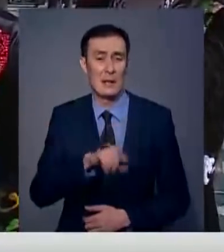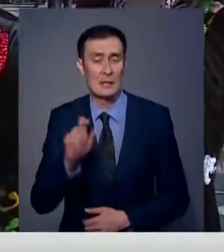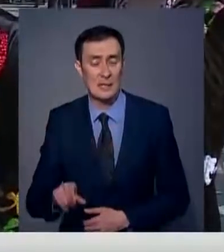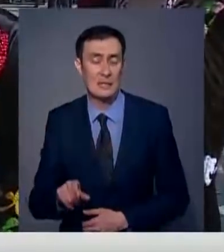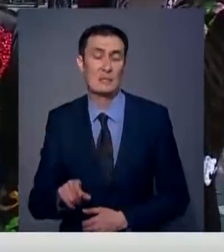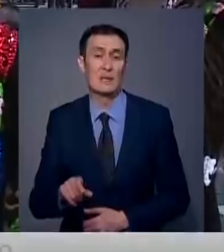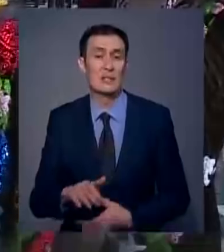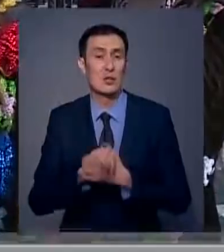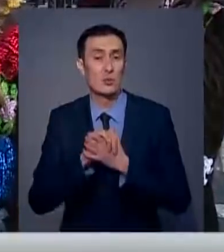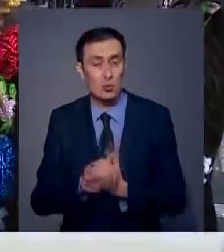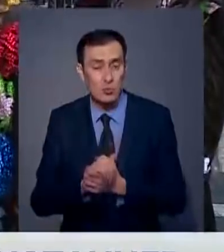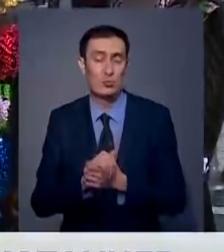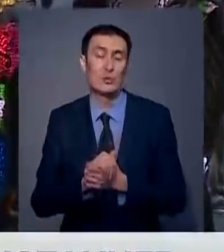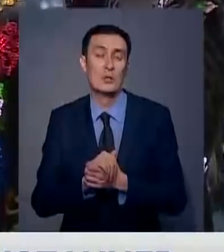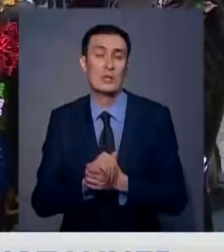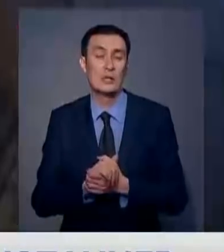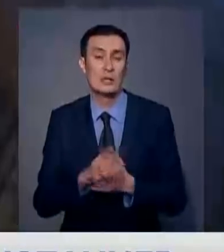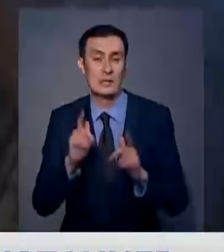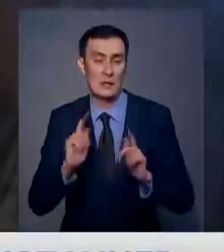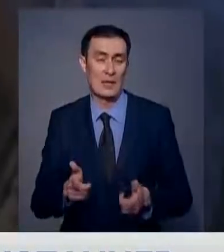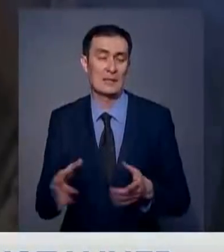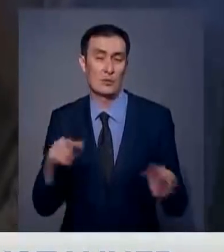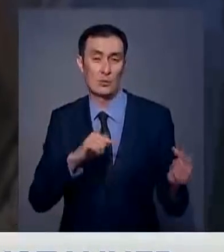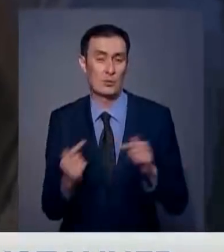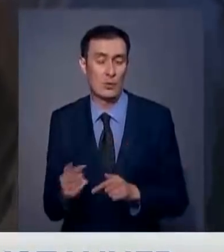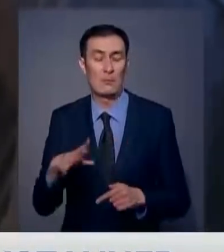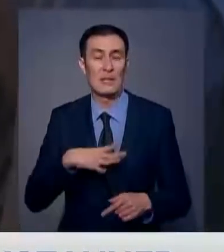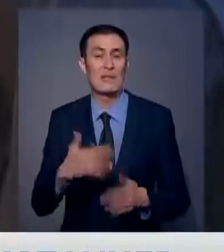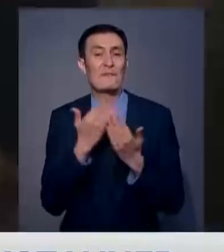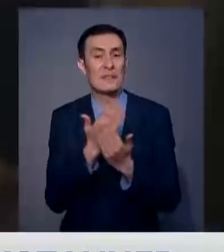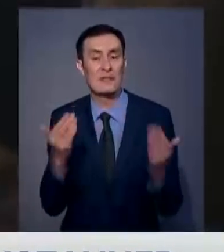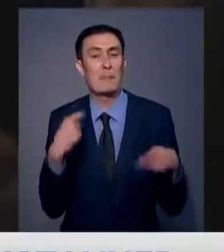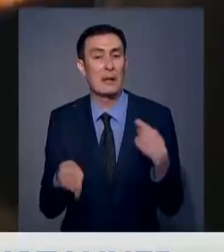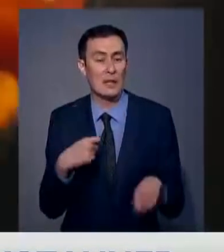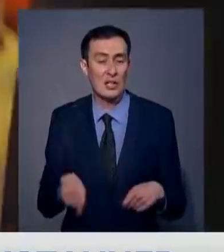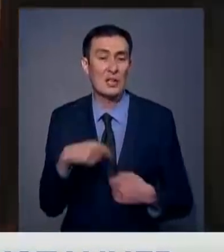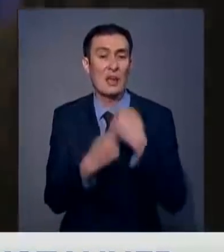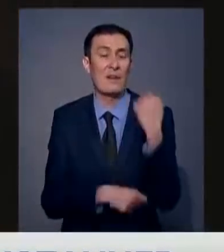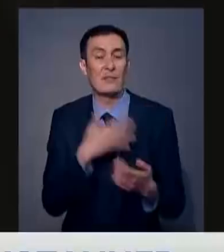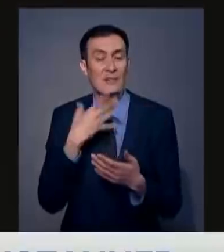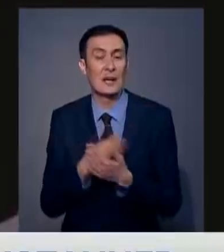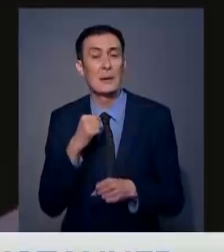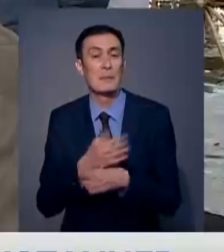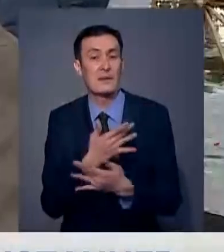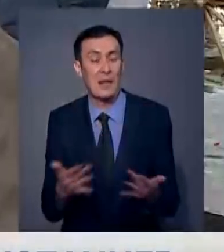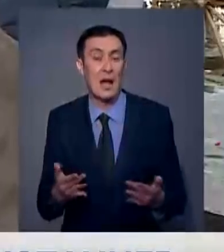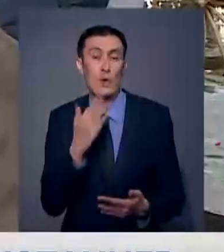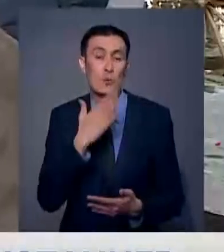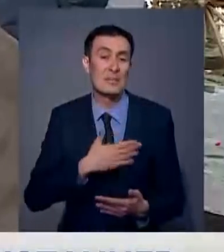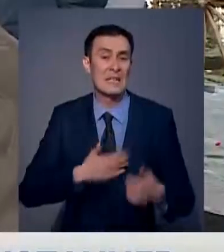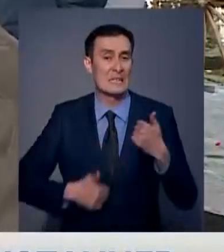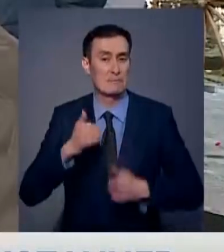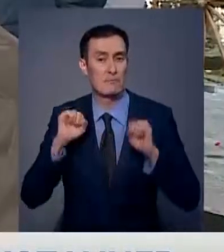за дружбу, за мир и согласие. Здесь же развернулась выставка продажи товаров местных производителей, а любители